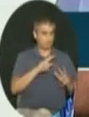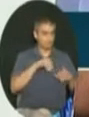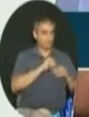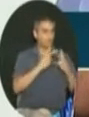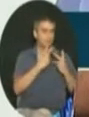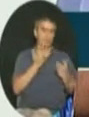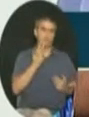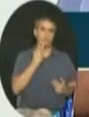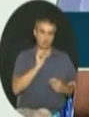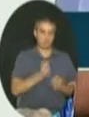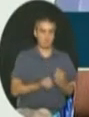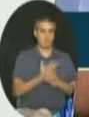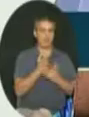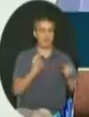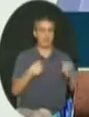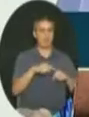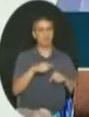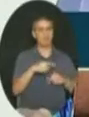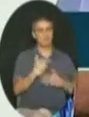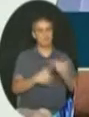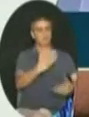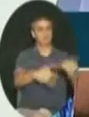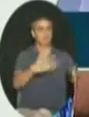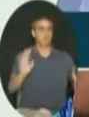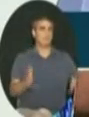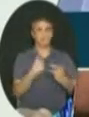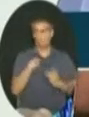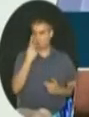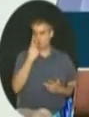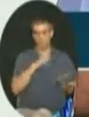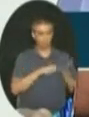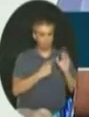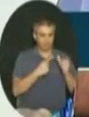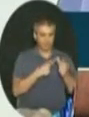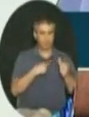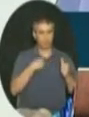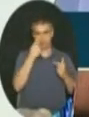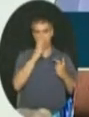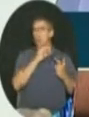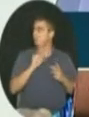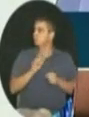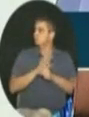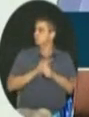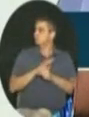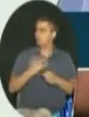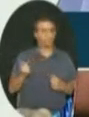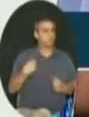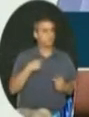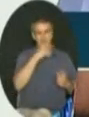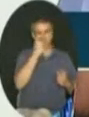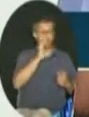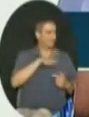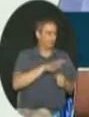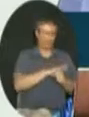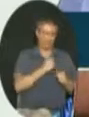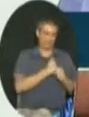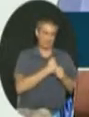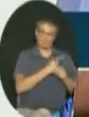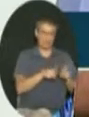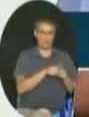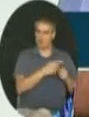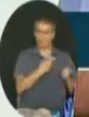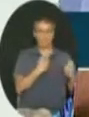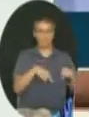בציבור, עדיף להקים ועדה שמריצה את העניין. אנחנו רואים את זה בשקיפות, רואים את זה בנושא של שדולות. סמים, רגע, השדולות לא מתפקדות